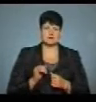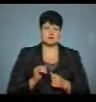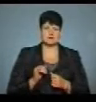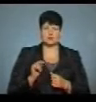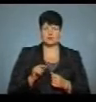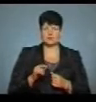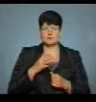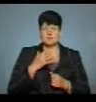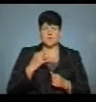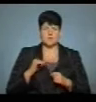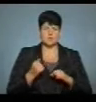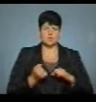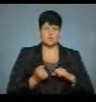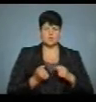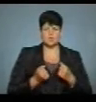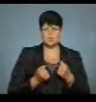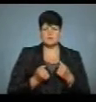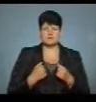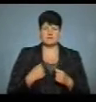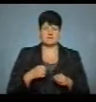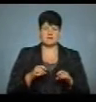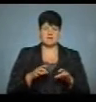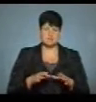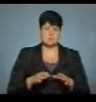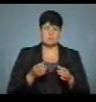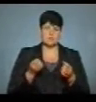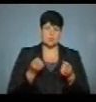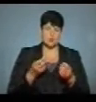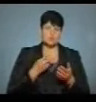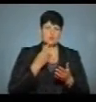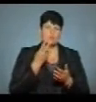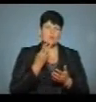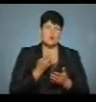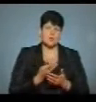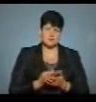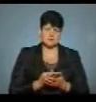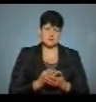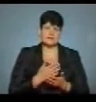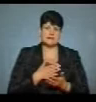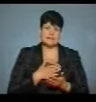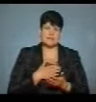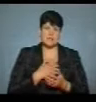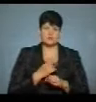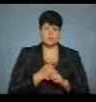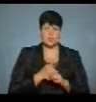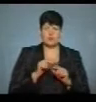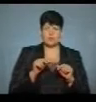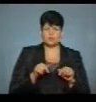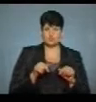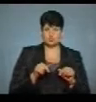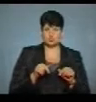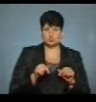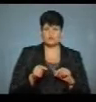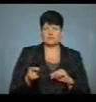Тут багато друзів, і ми вирішили просто показати нашу роботу тут